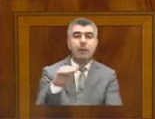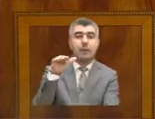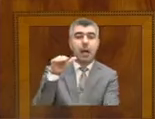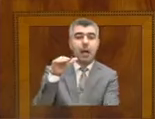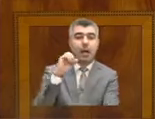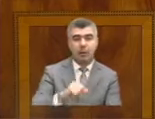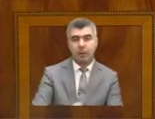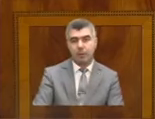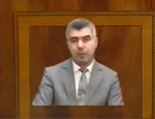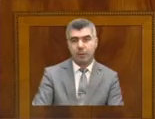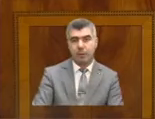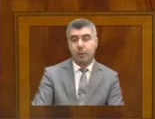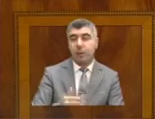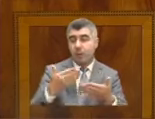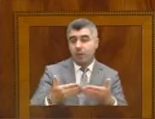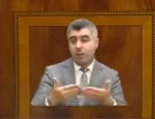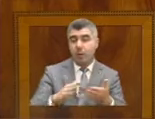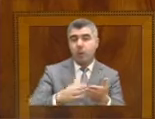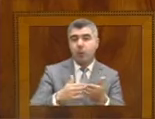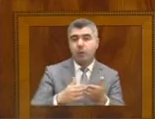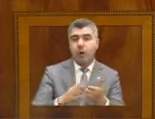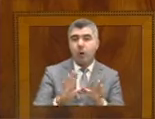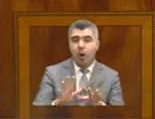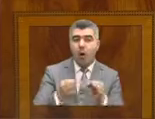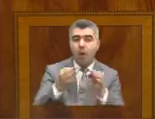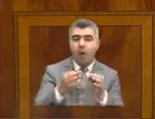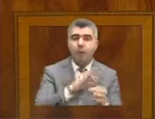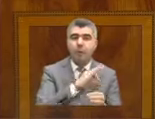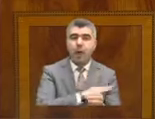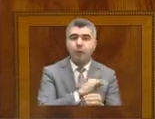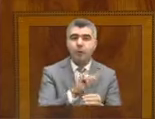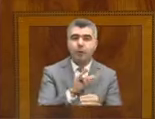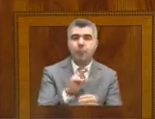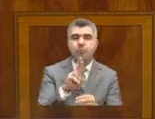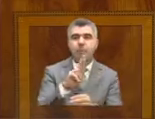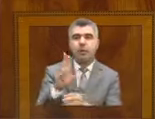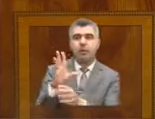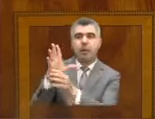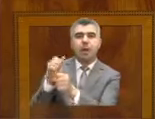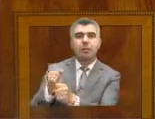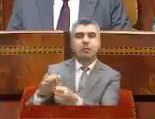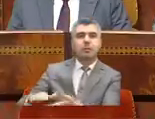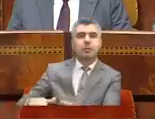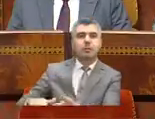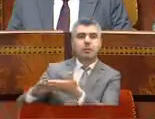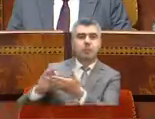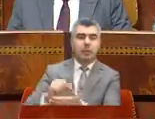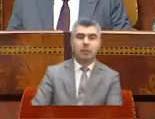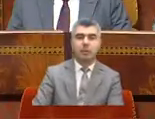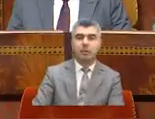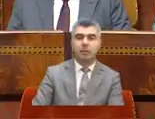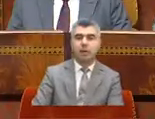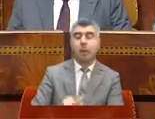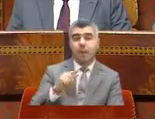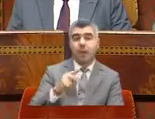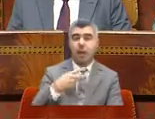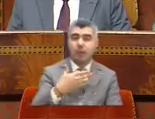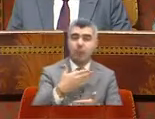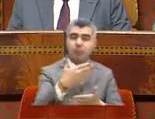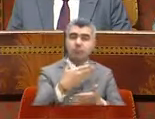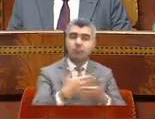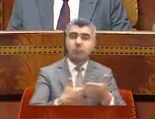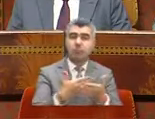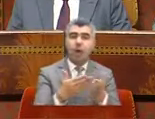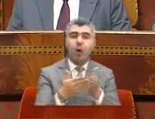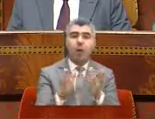والتي تم تحقيقها بفضل القيادة الملكية الحكيمة لصاحب الجلالة نصره الله، الذي أكد في خطابه